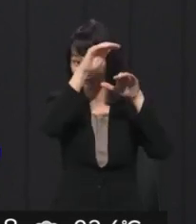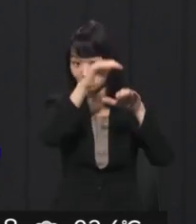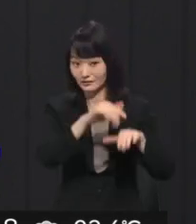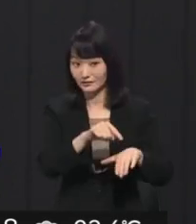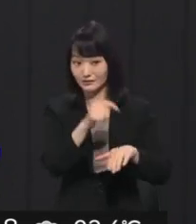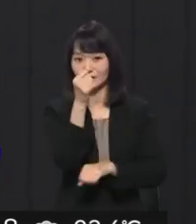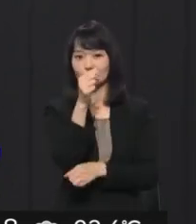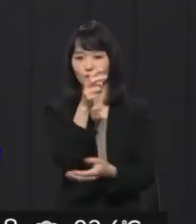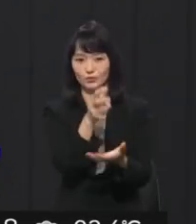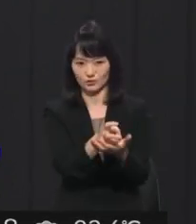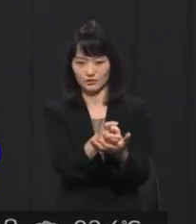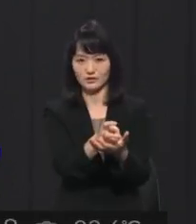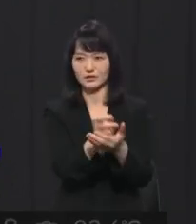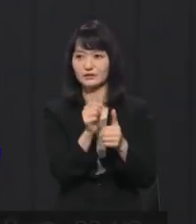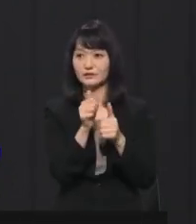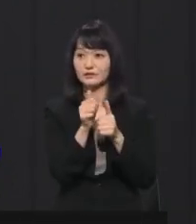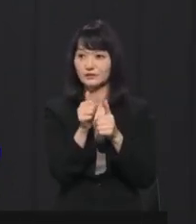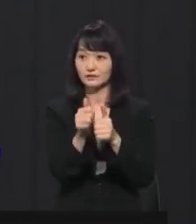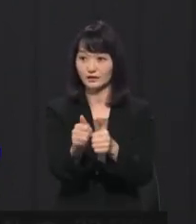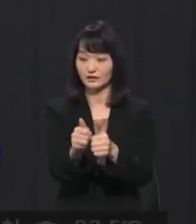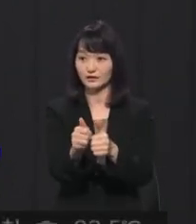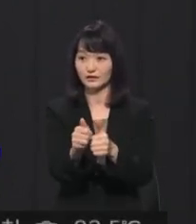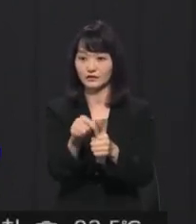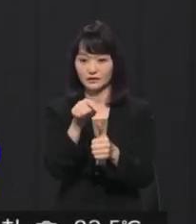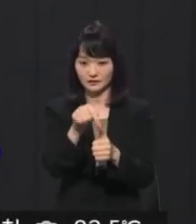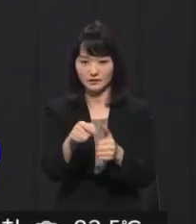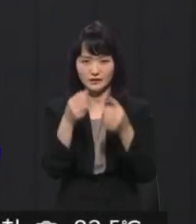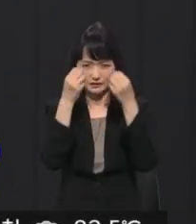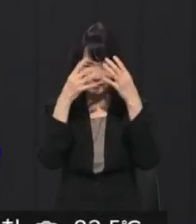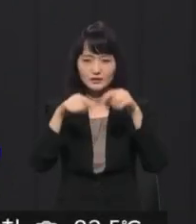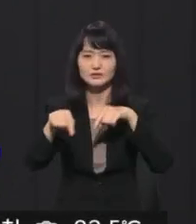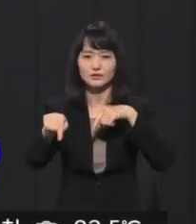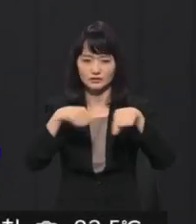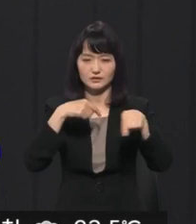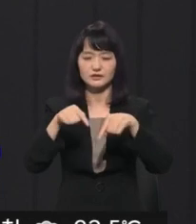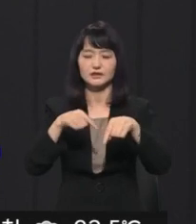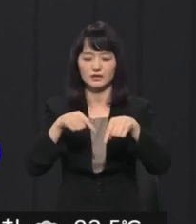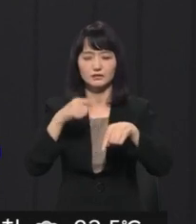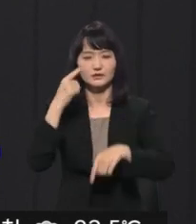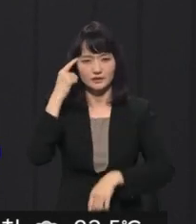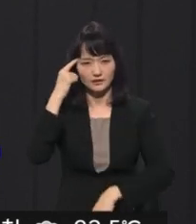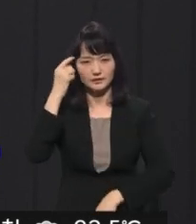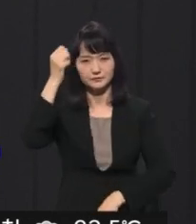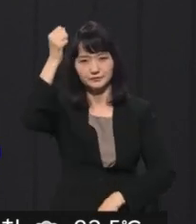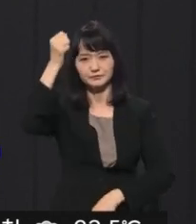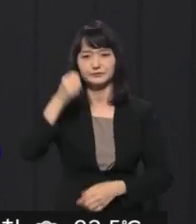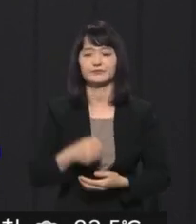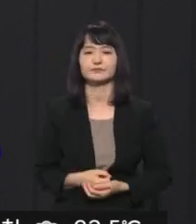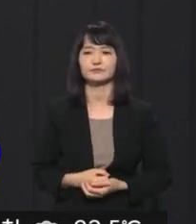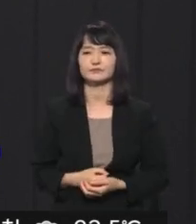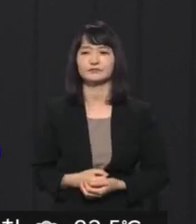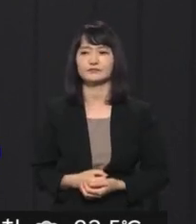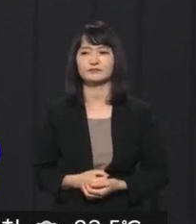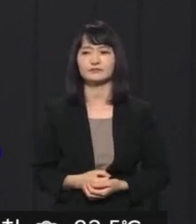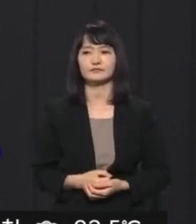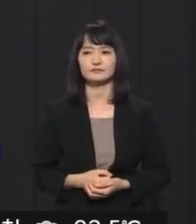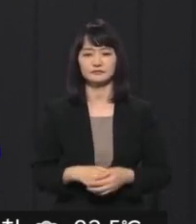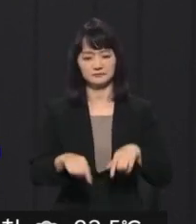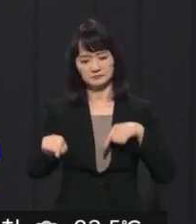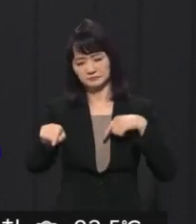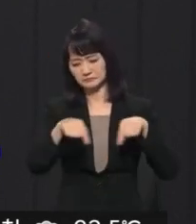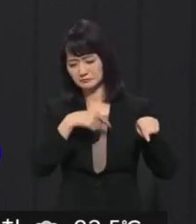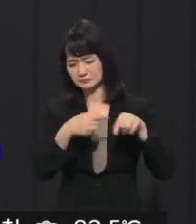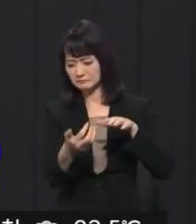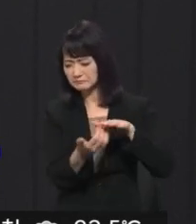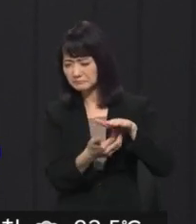아주 원칙 논에 입각한 이게 3 정치다 저는 뭐 생각하구요 잘 하셨다 어 다만 몇 가지 정치적인 올인 수들이